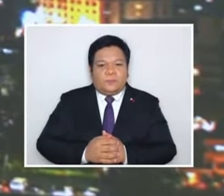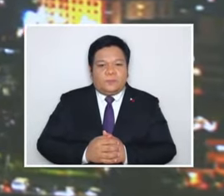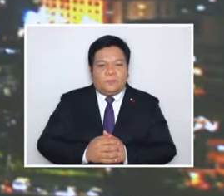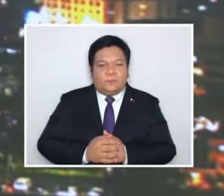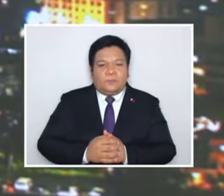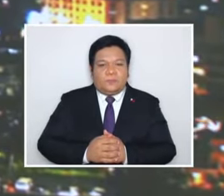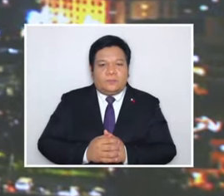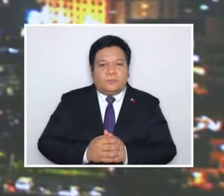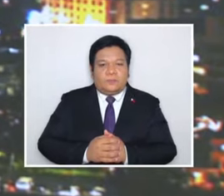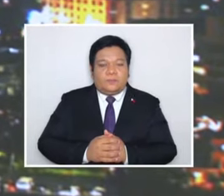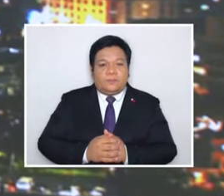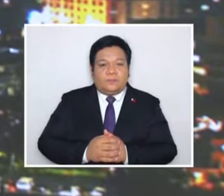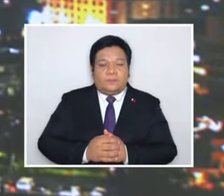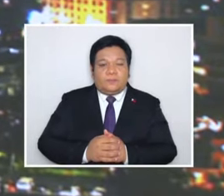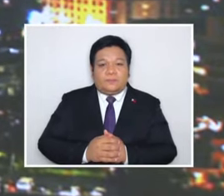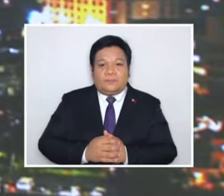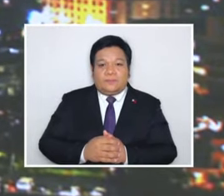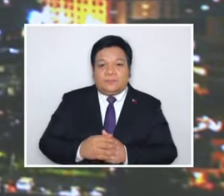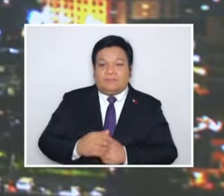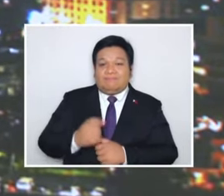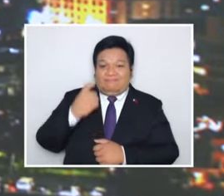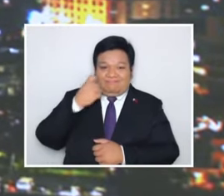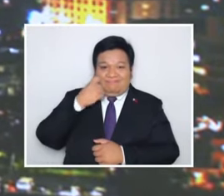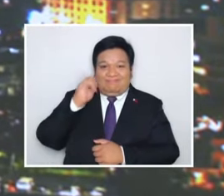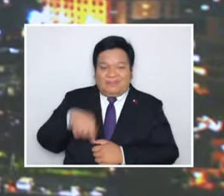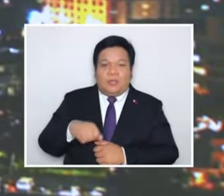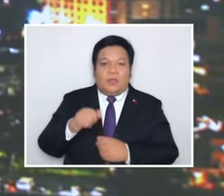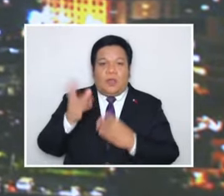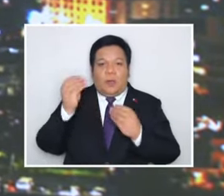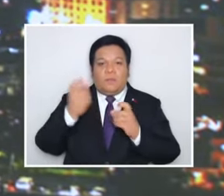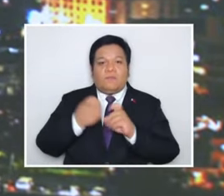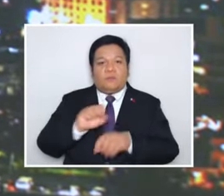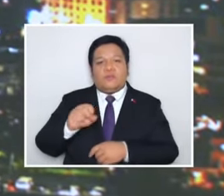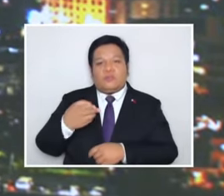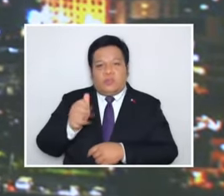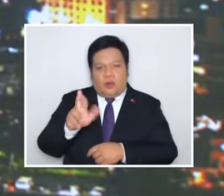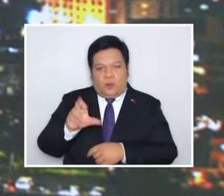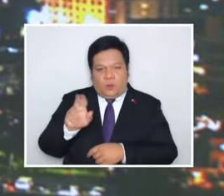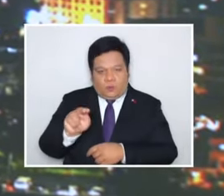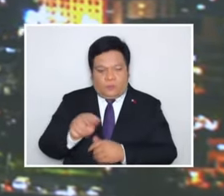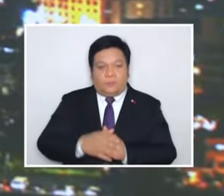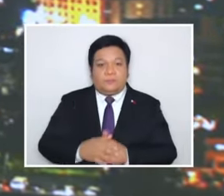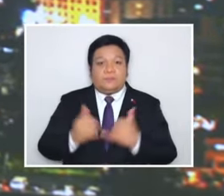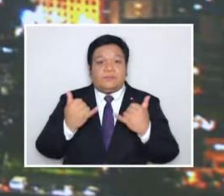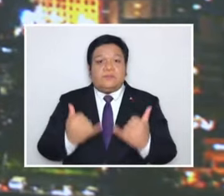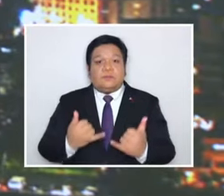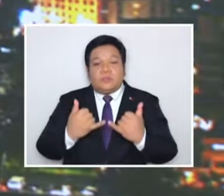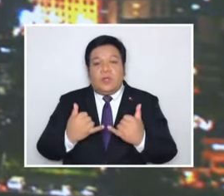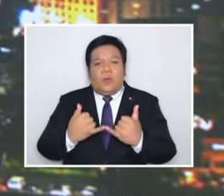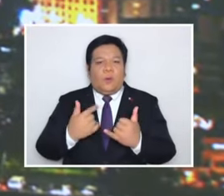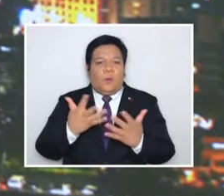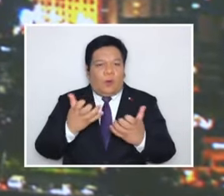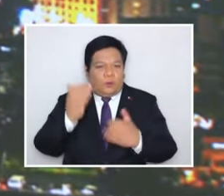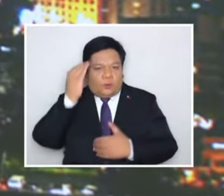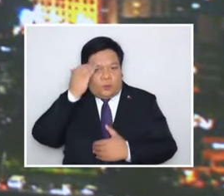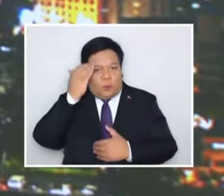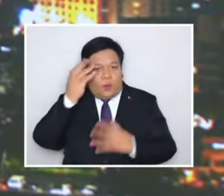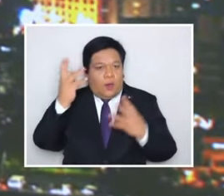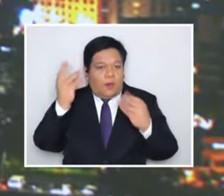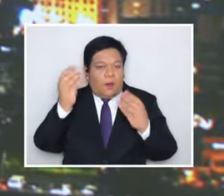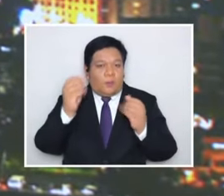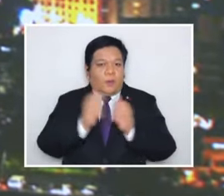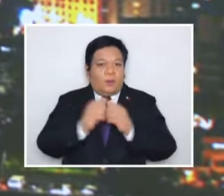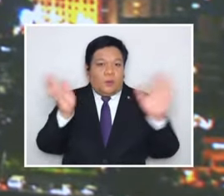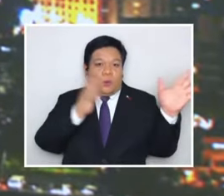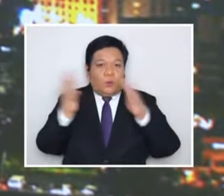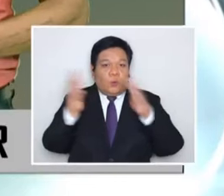Yan po ang report ni Sharon Evite. Samantala, alamin muna natin ang pinaka-latest sa bagyong Julina mula